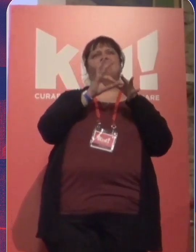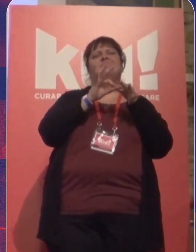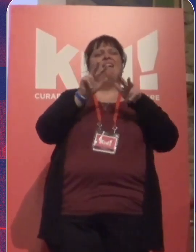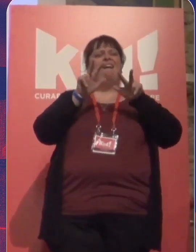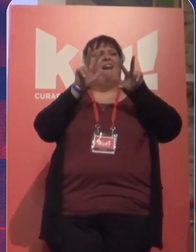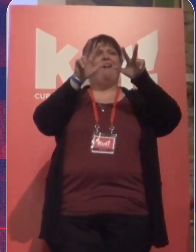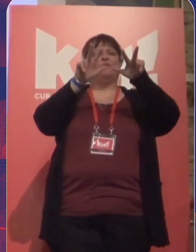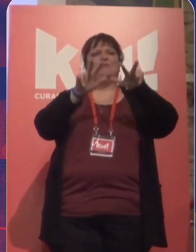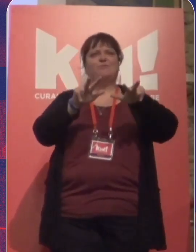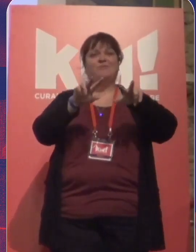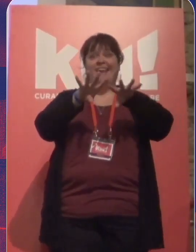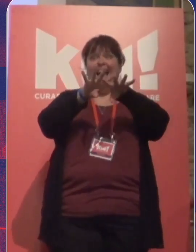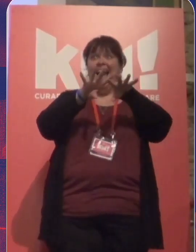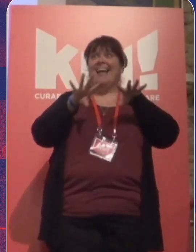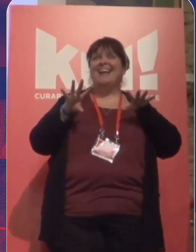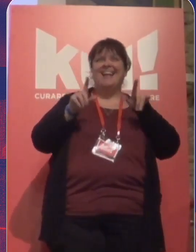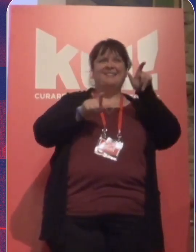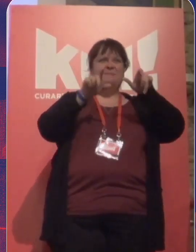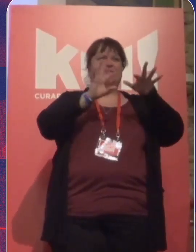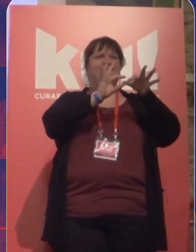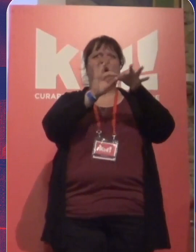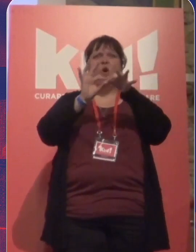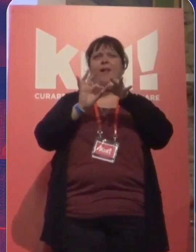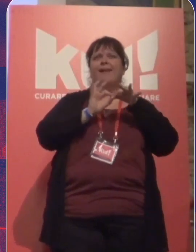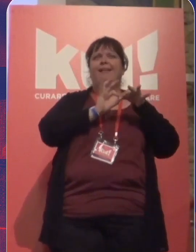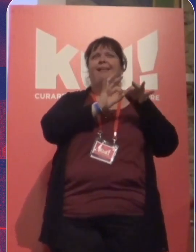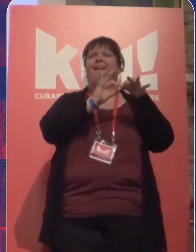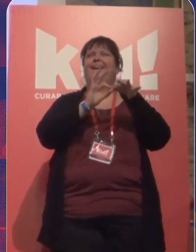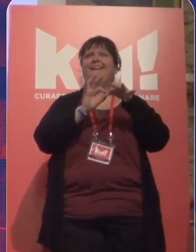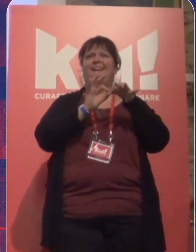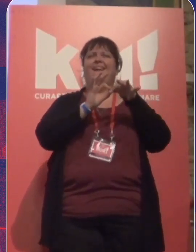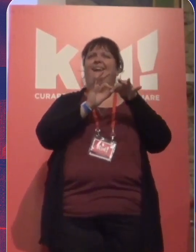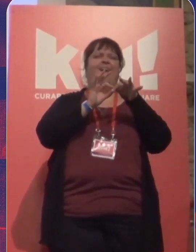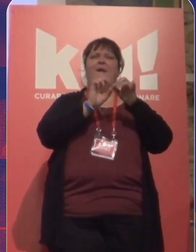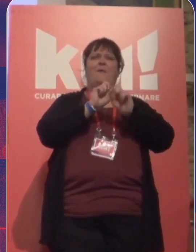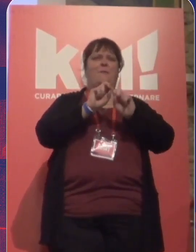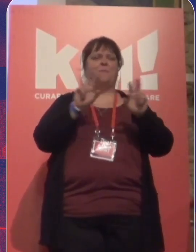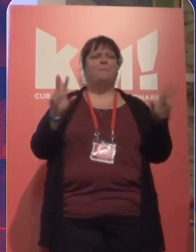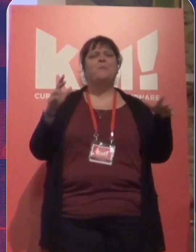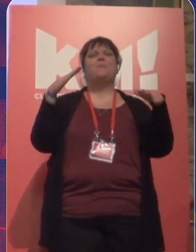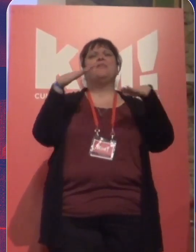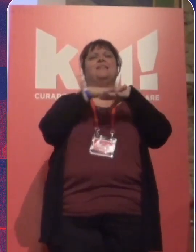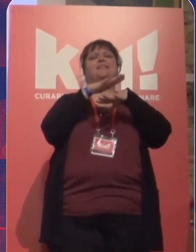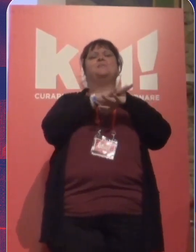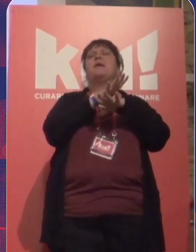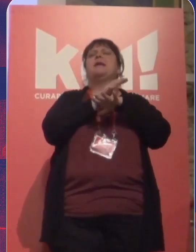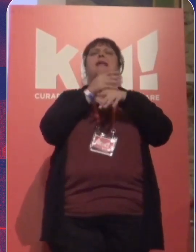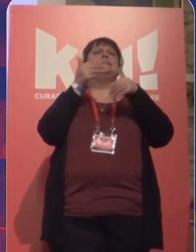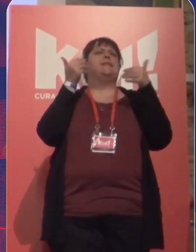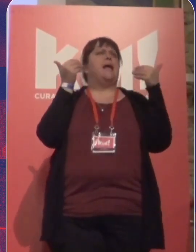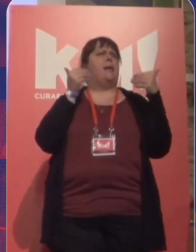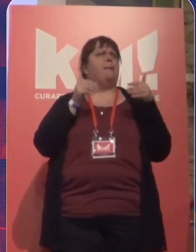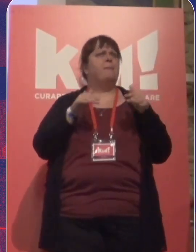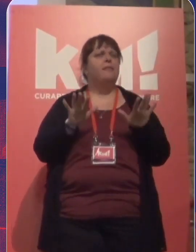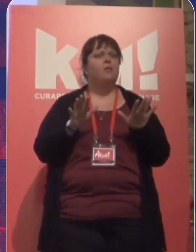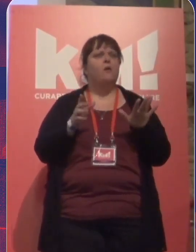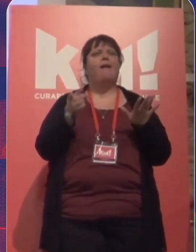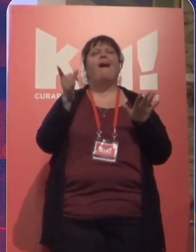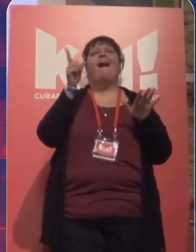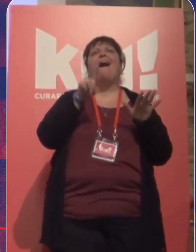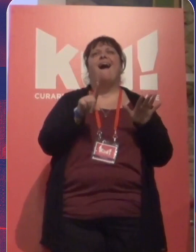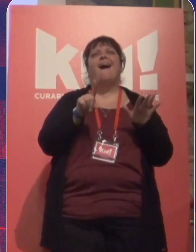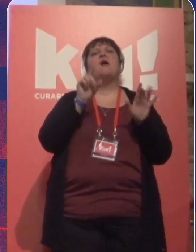dell'esperienza dell'abbandono e anche come accade nella melanconia classica dell'esperienza di